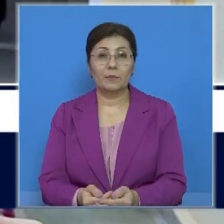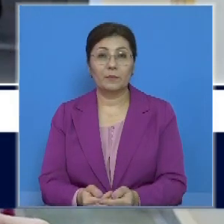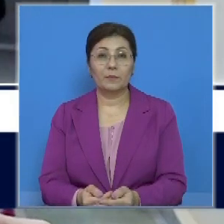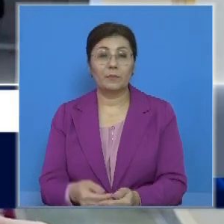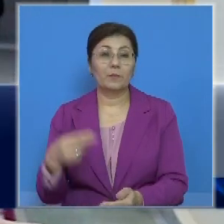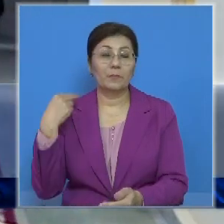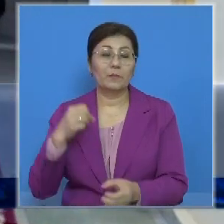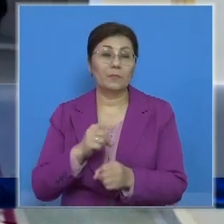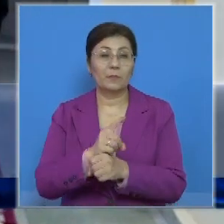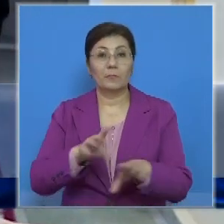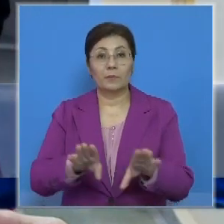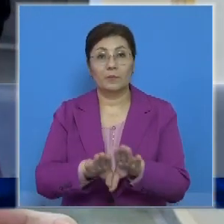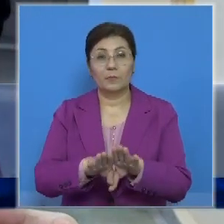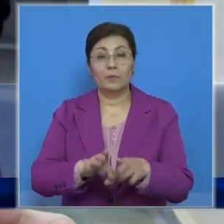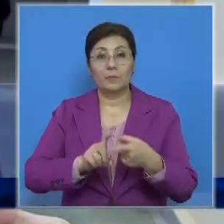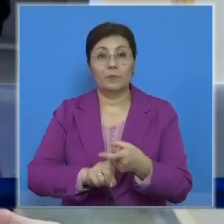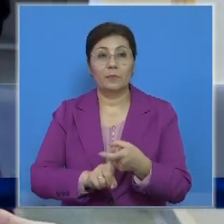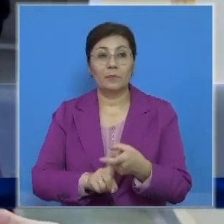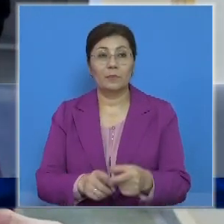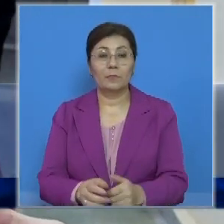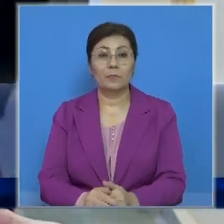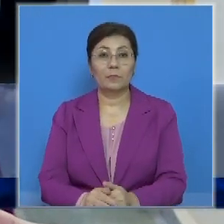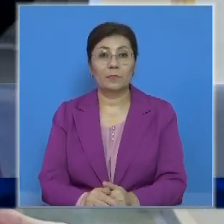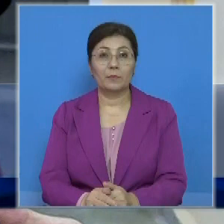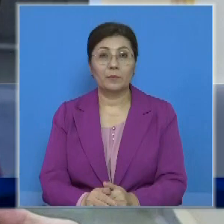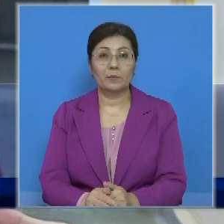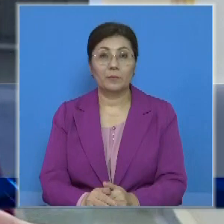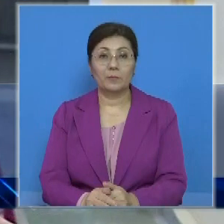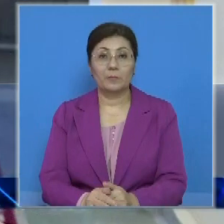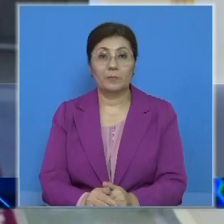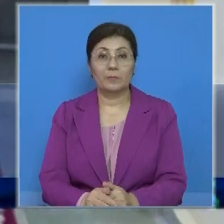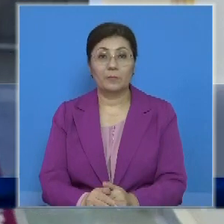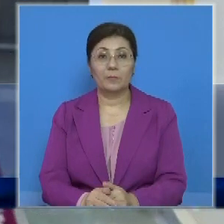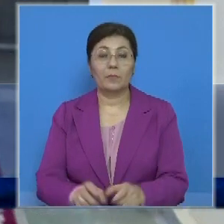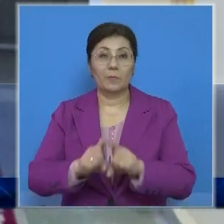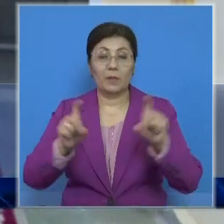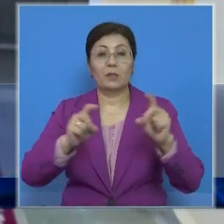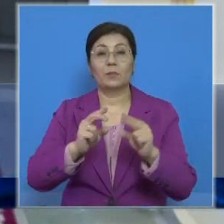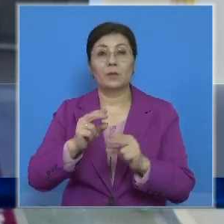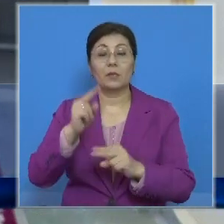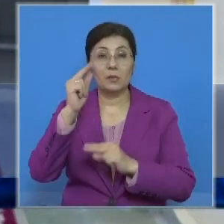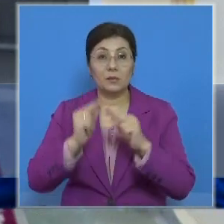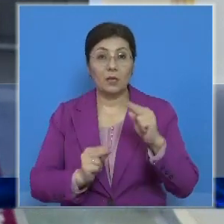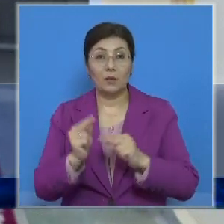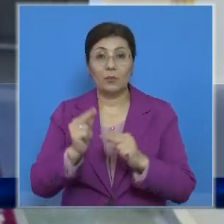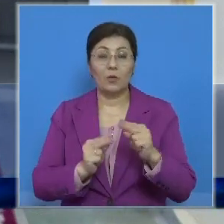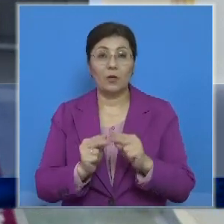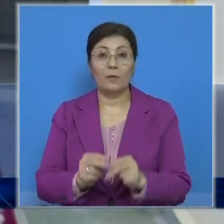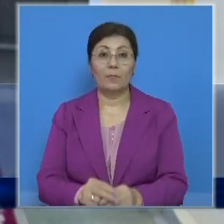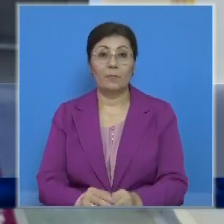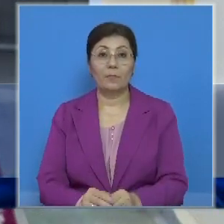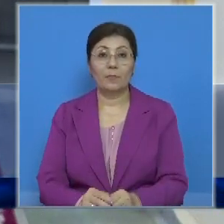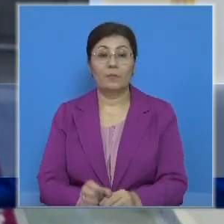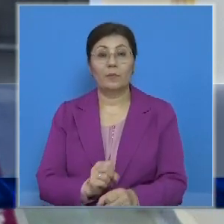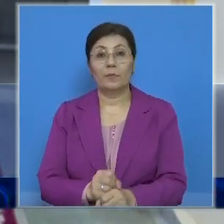президенттің жолдауыменен және біздің агенттің басшысының талабымен біз осы мектепті салуына сол сумаларды